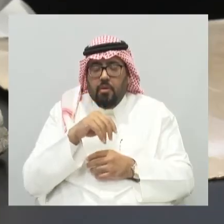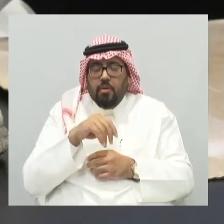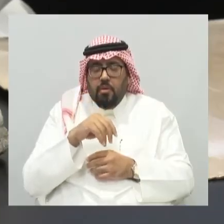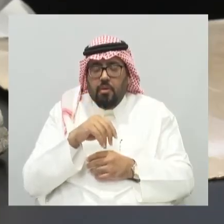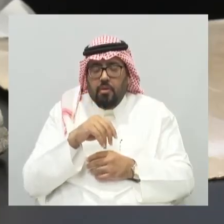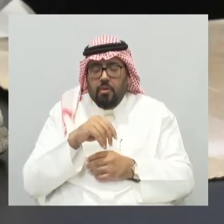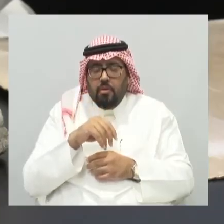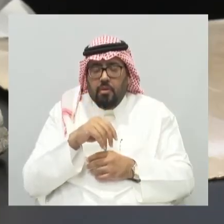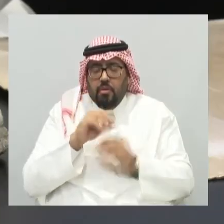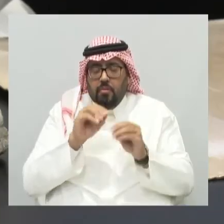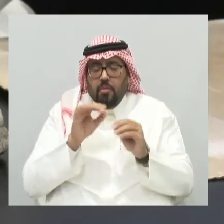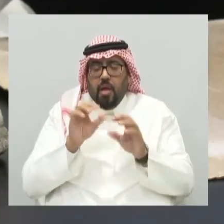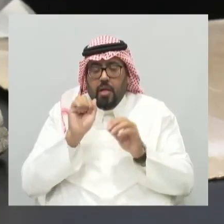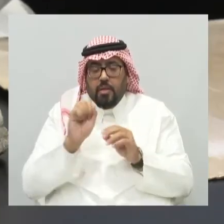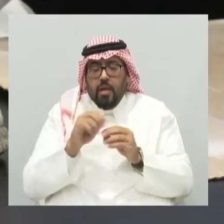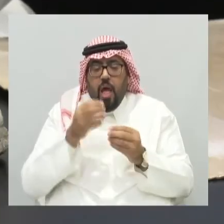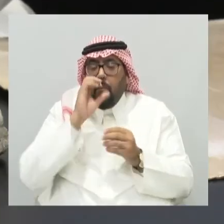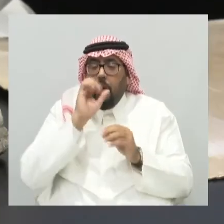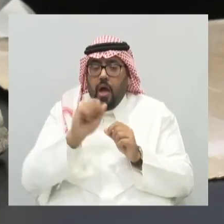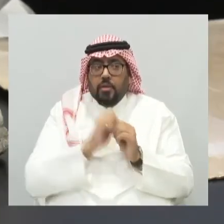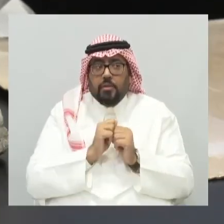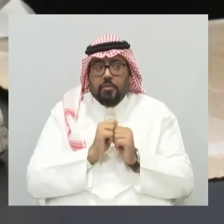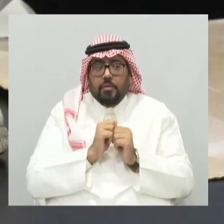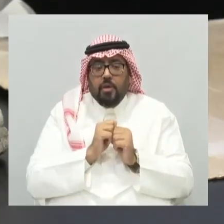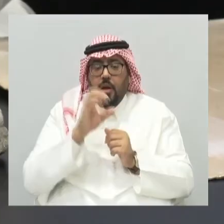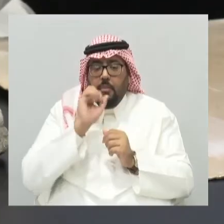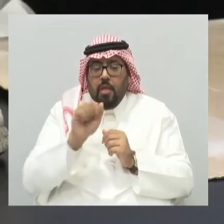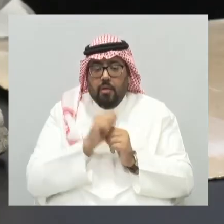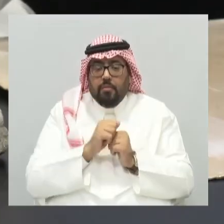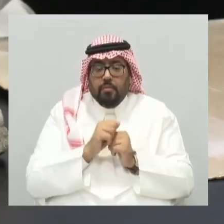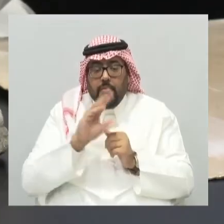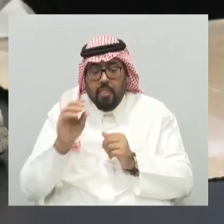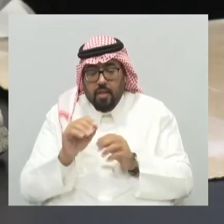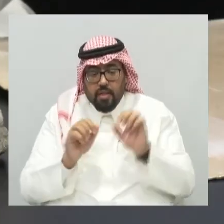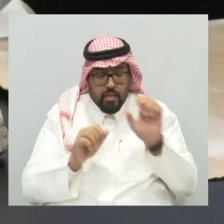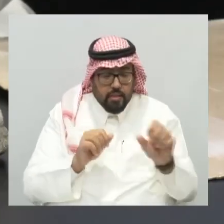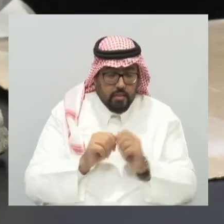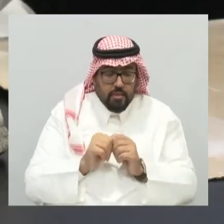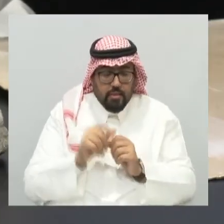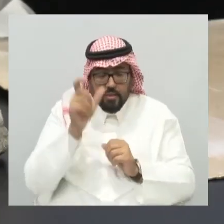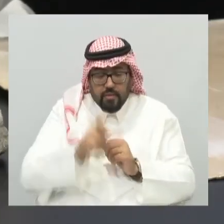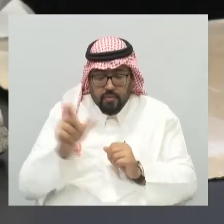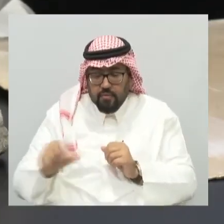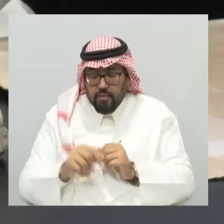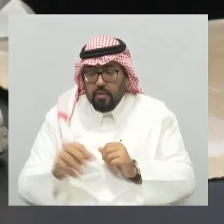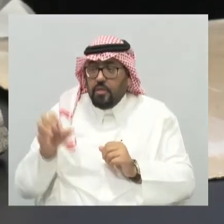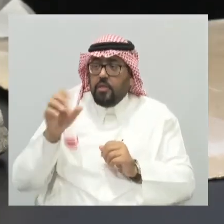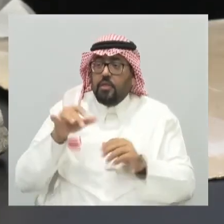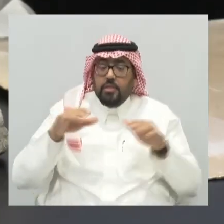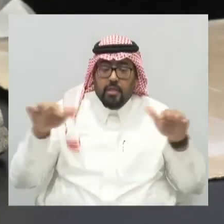وخصائص عندي الماء هل الماء مثل صفات هذا